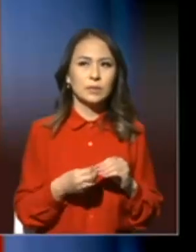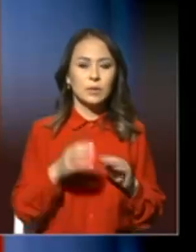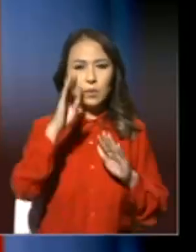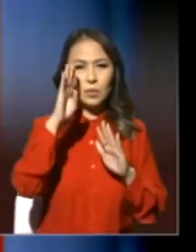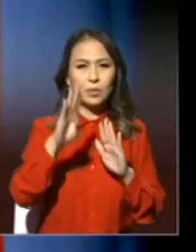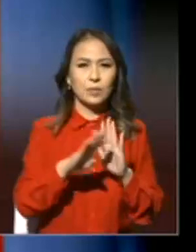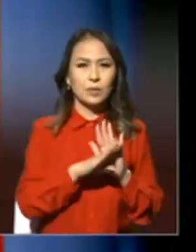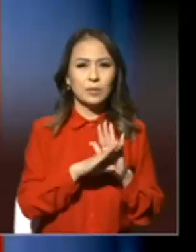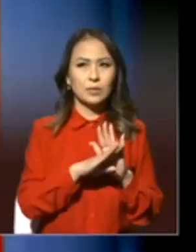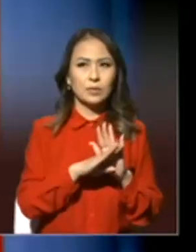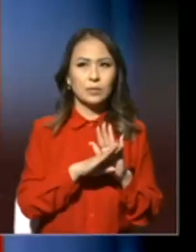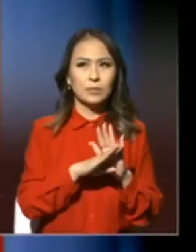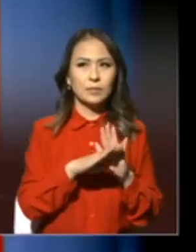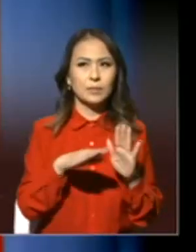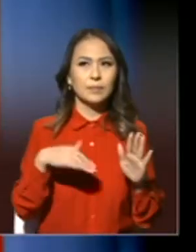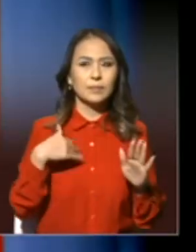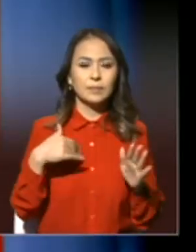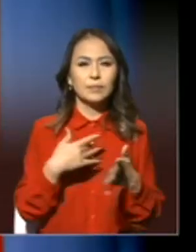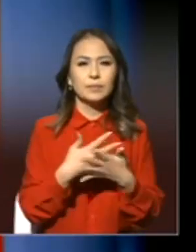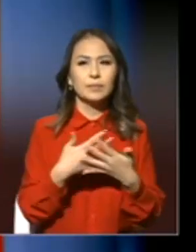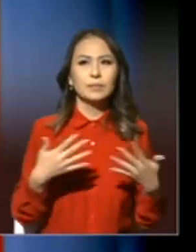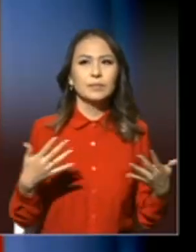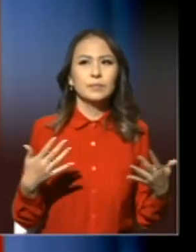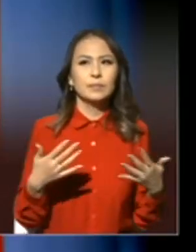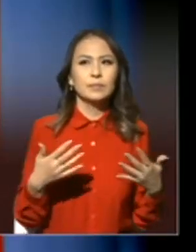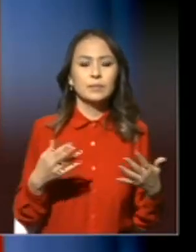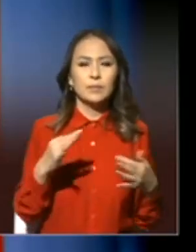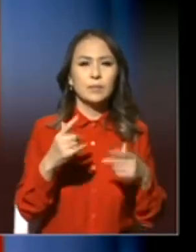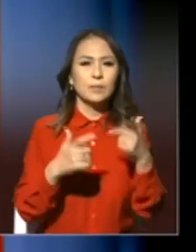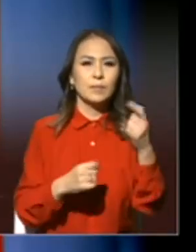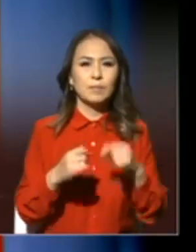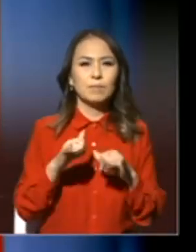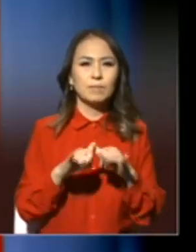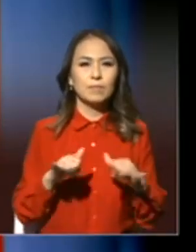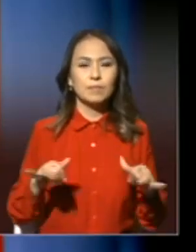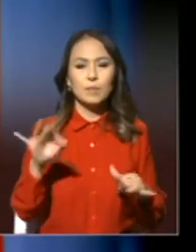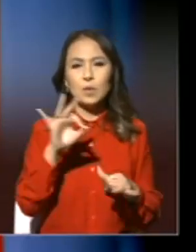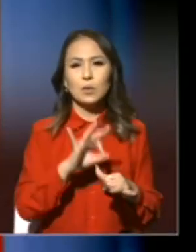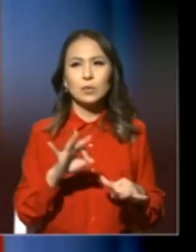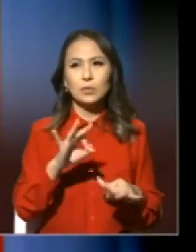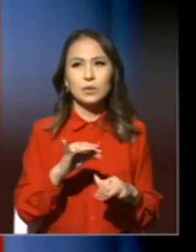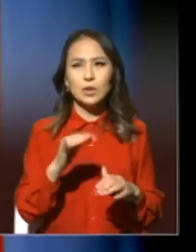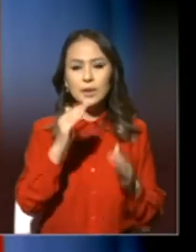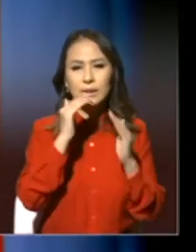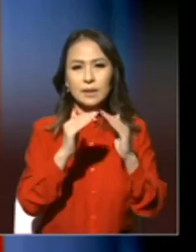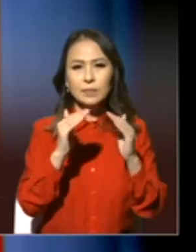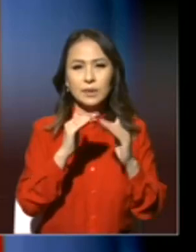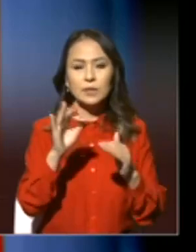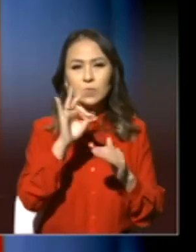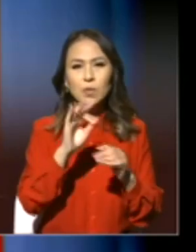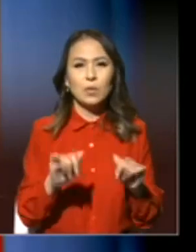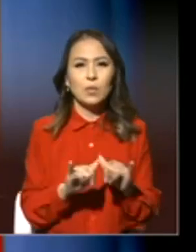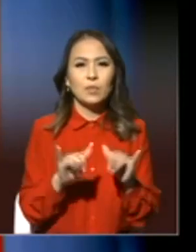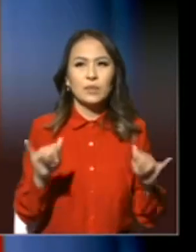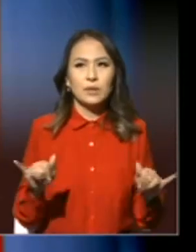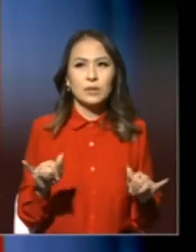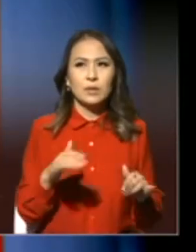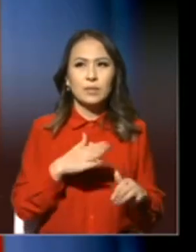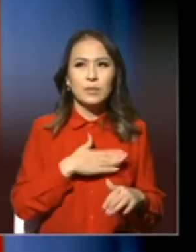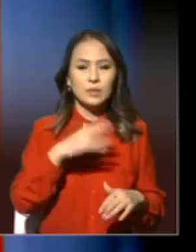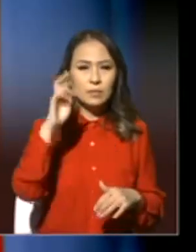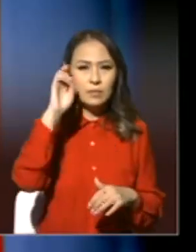қоймаларды, көкөніс қоймаларын және сүт өнімдерін дамыту жөнінде және жылжайлар дамыту жөнінде. Жалпы